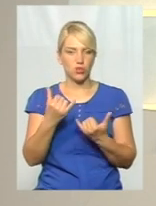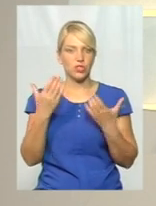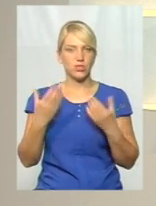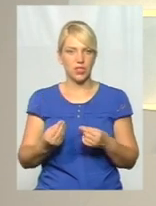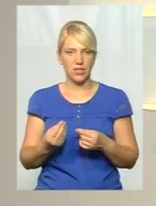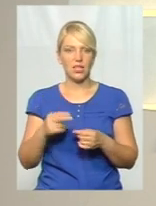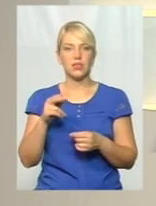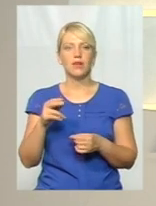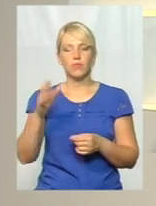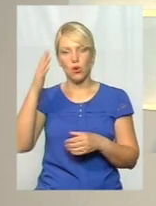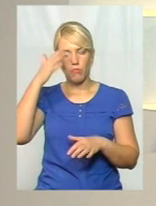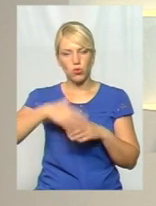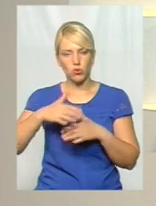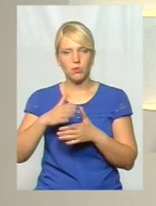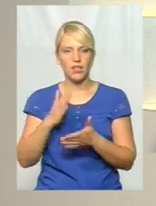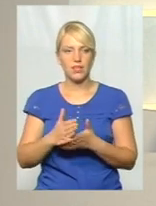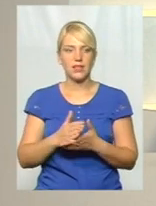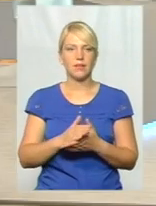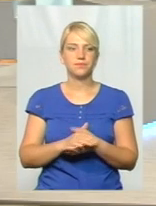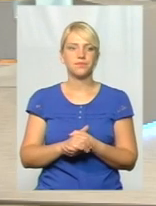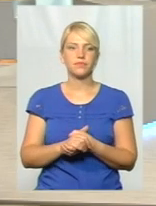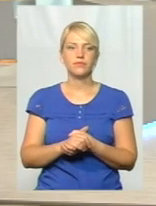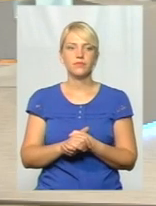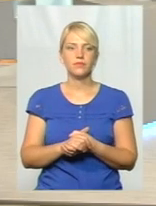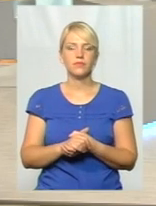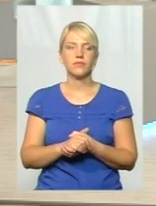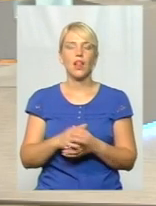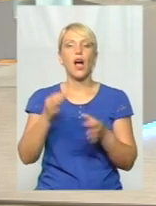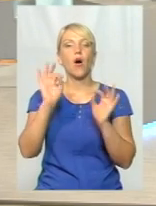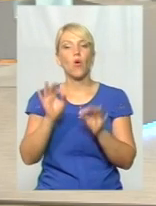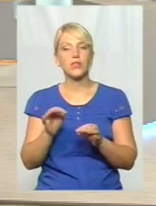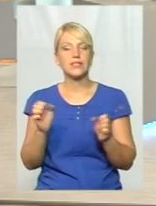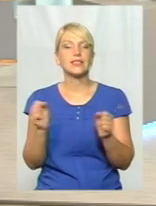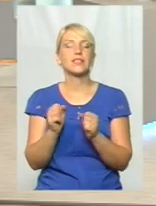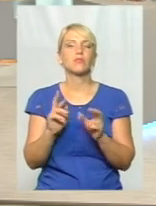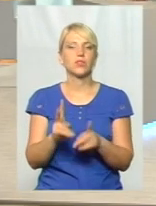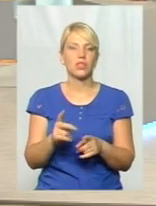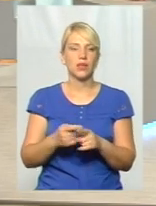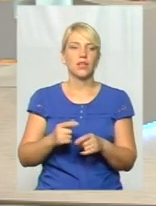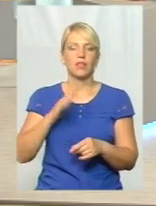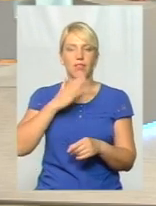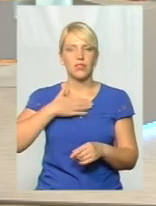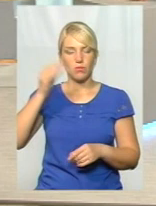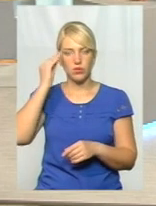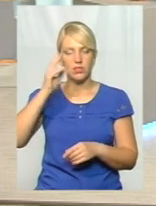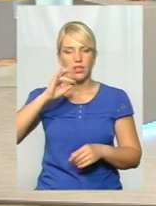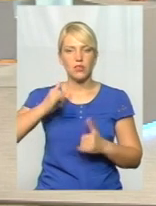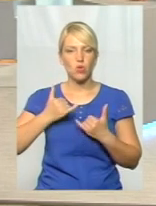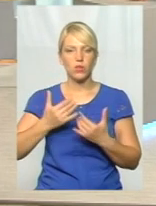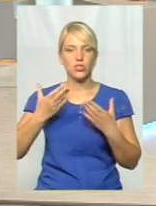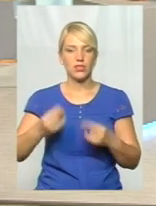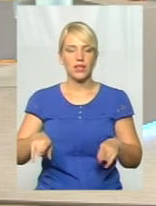на сьогоднішній день порозуміння є і не відключають споживачів. Восени, взимку. Тобто наша позиція на сьогоднішній день така,